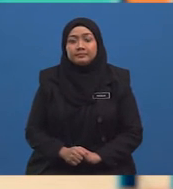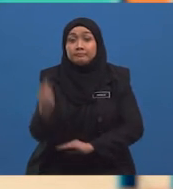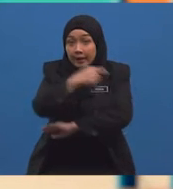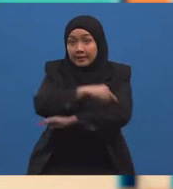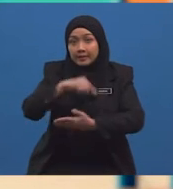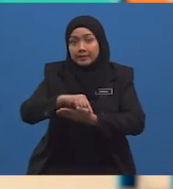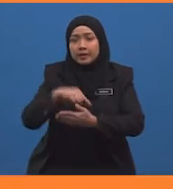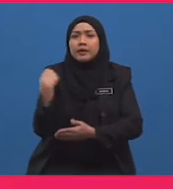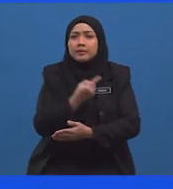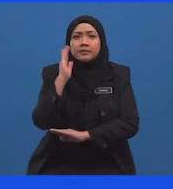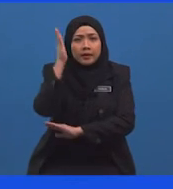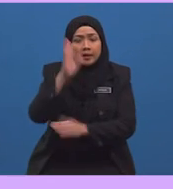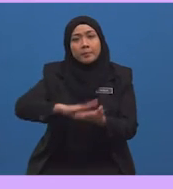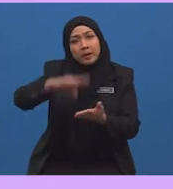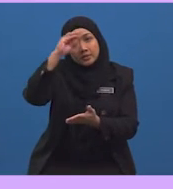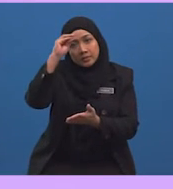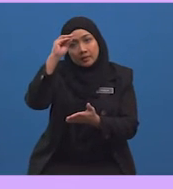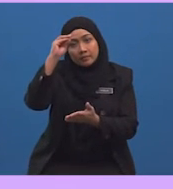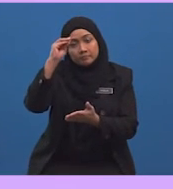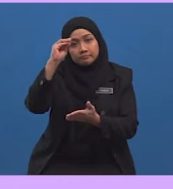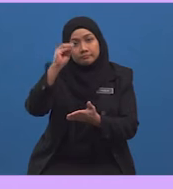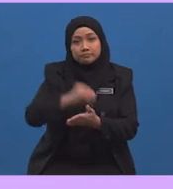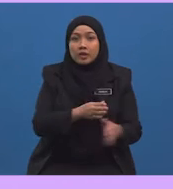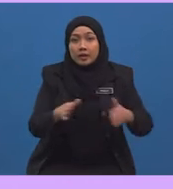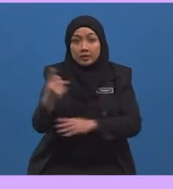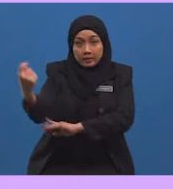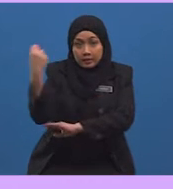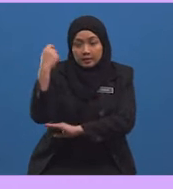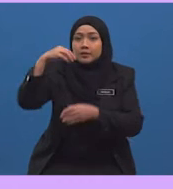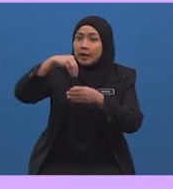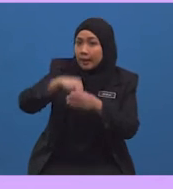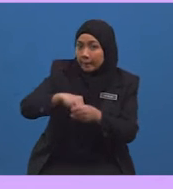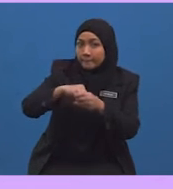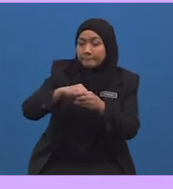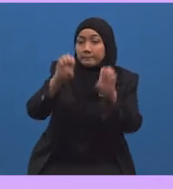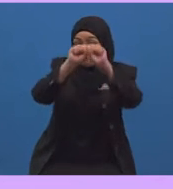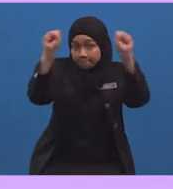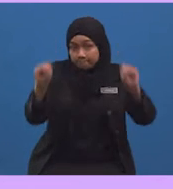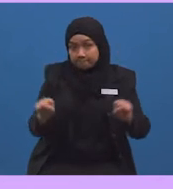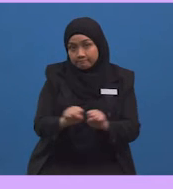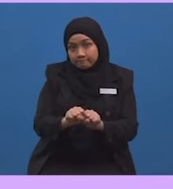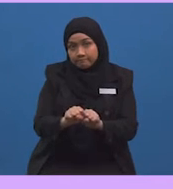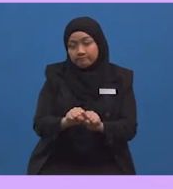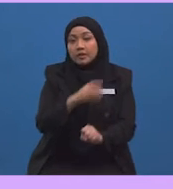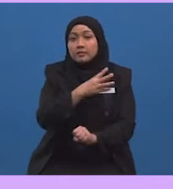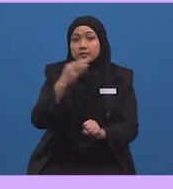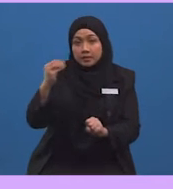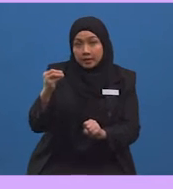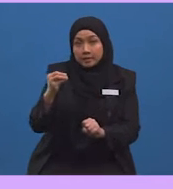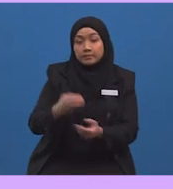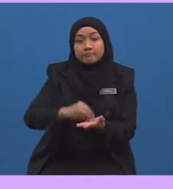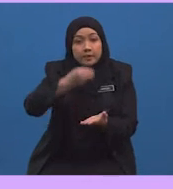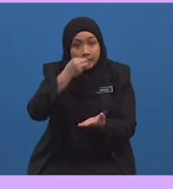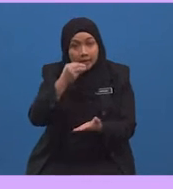Hari ini kita akan belajar aliran tenaga dalam ekosistem dan kita nutrien dalam